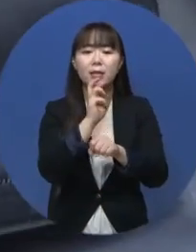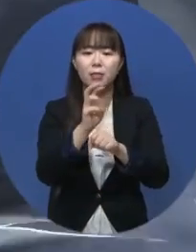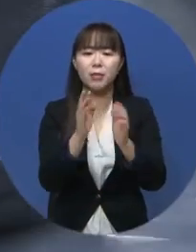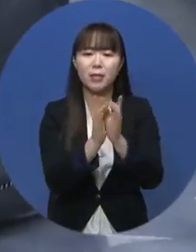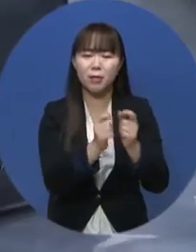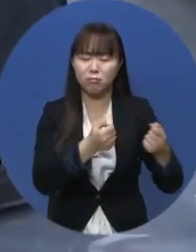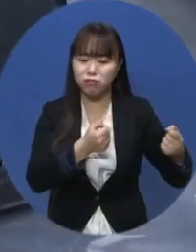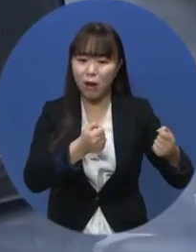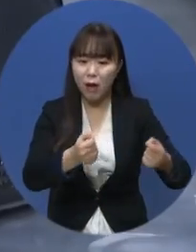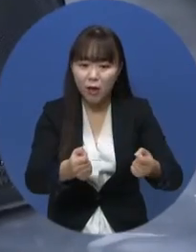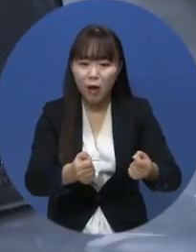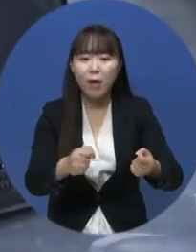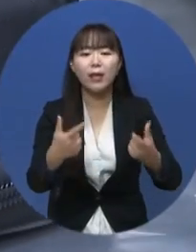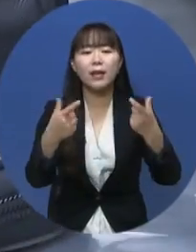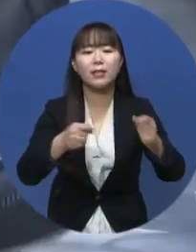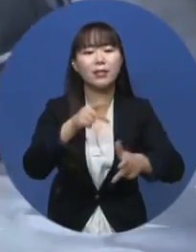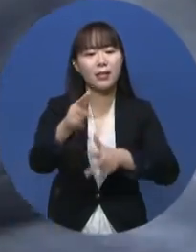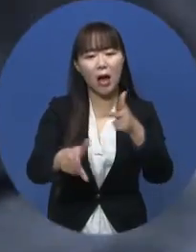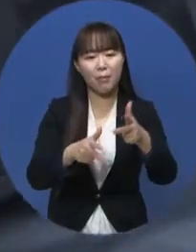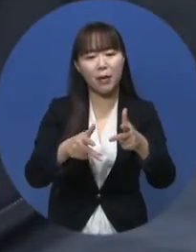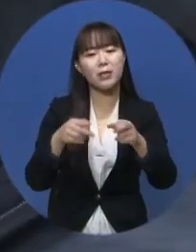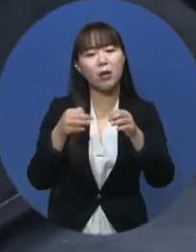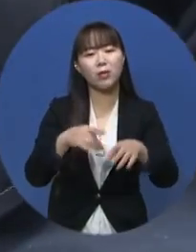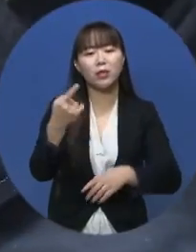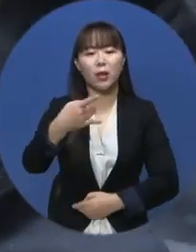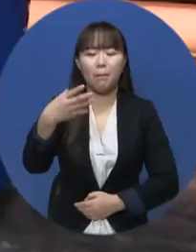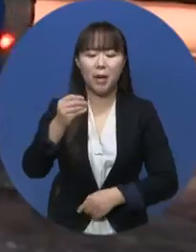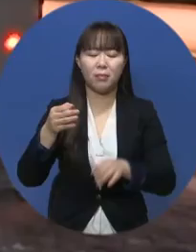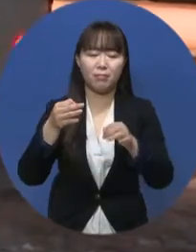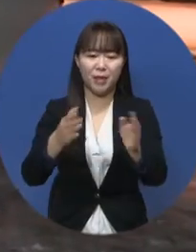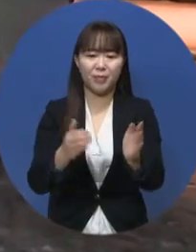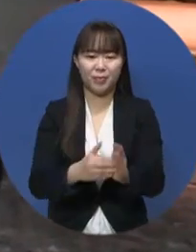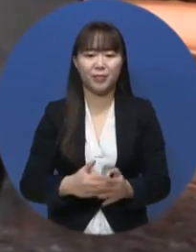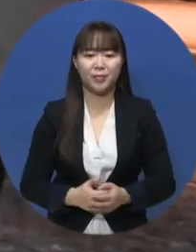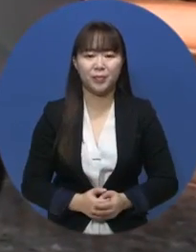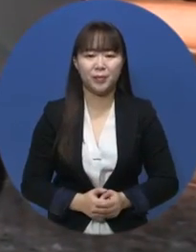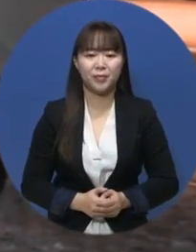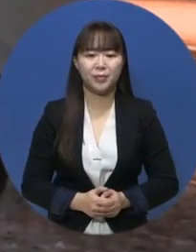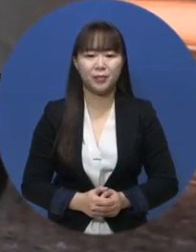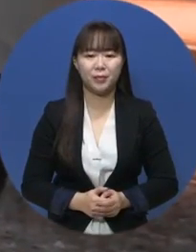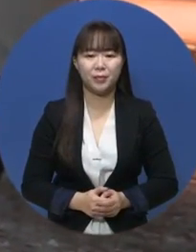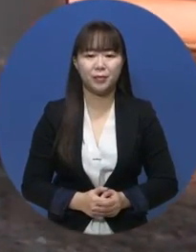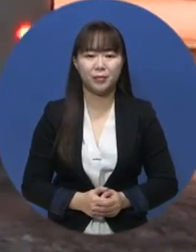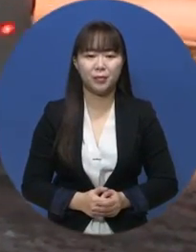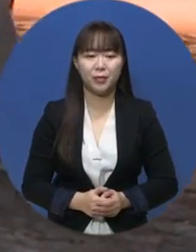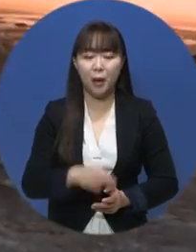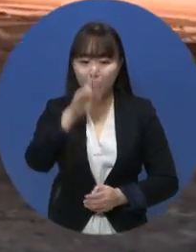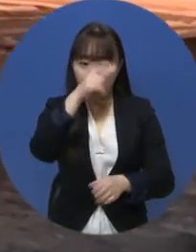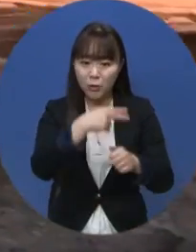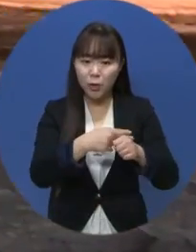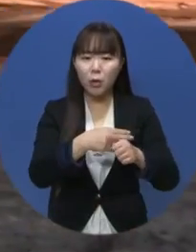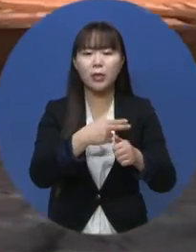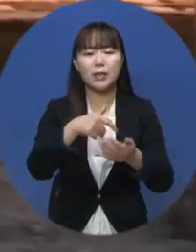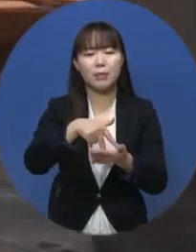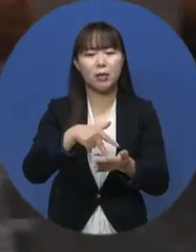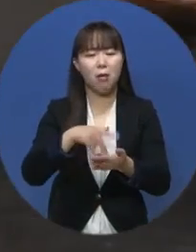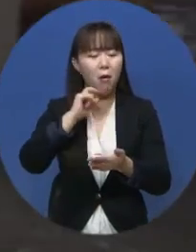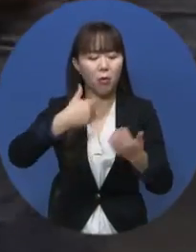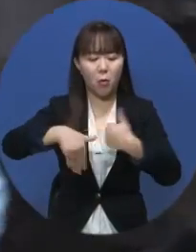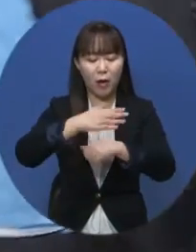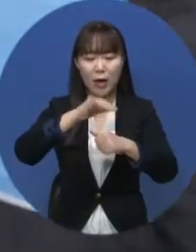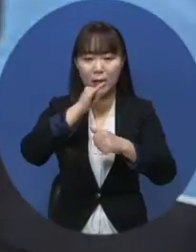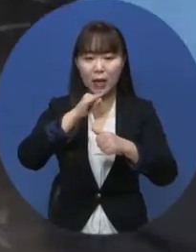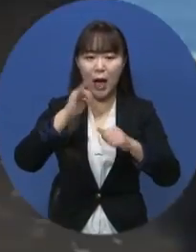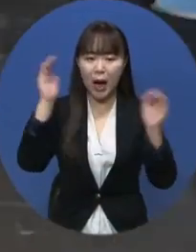달려와 엄마의 밥상 사업의 성금 1000만원을 기탁했다 씁니다 박도사 는 교사로서 어려운 환경에